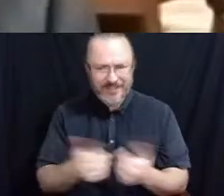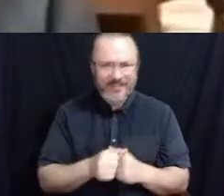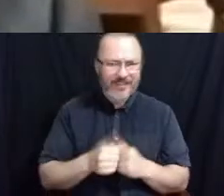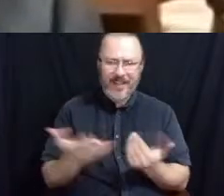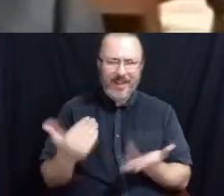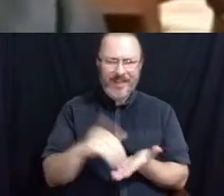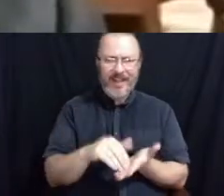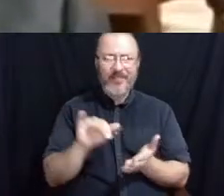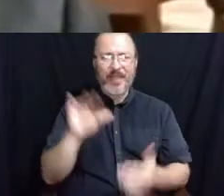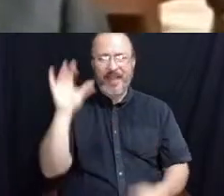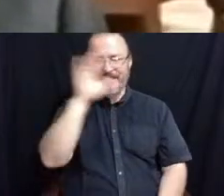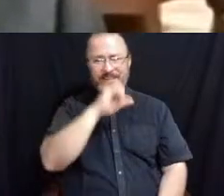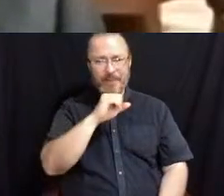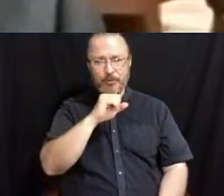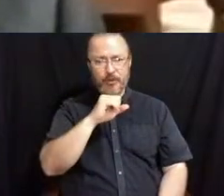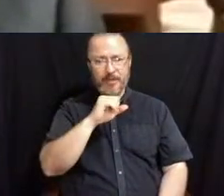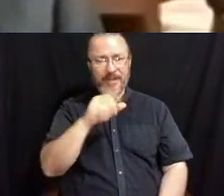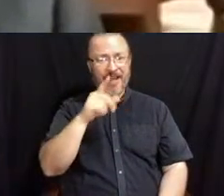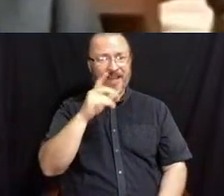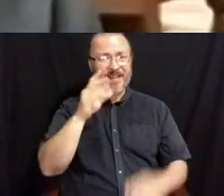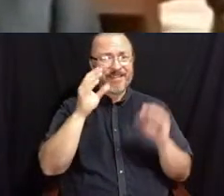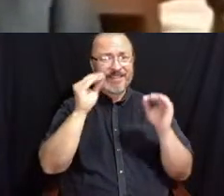et les apprenants. Et